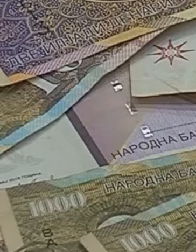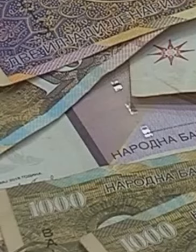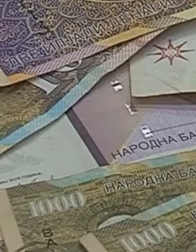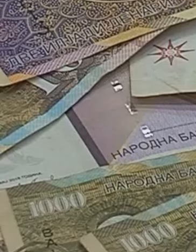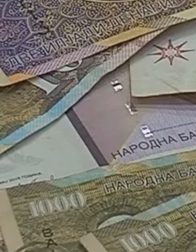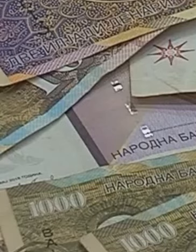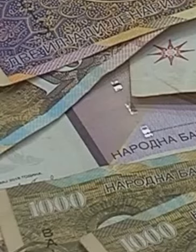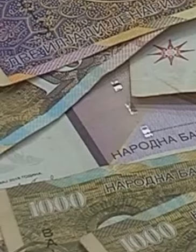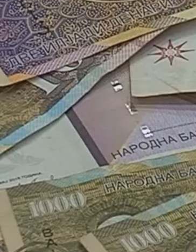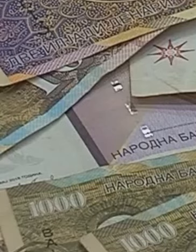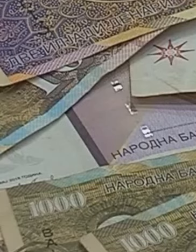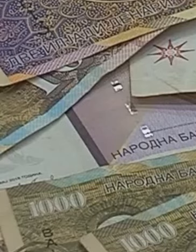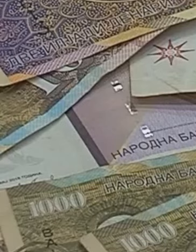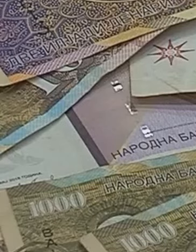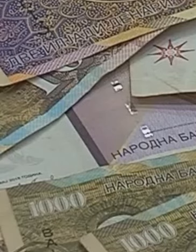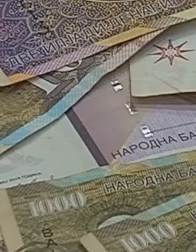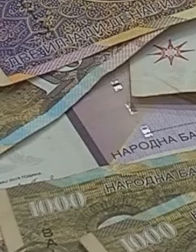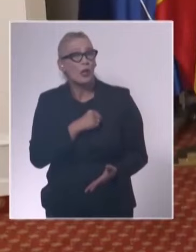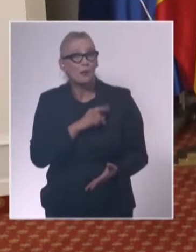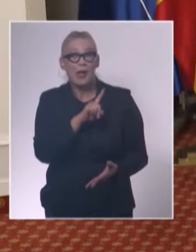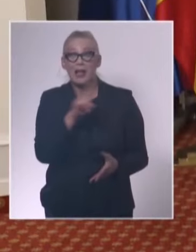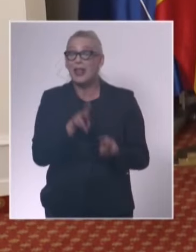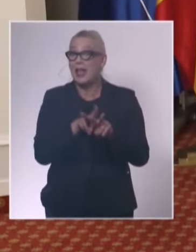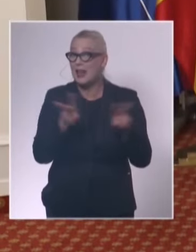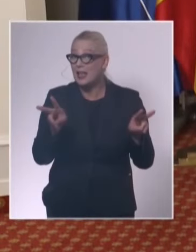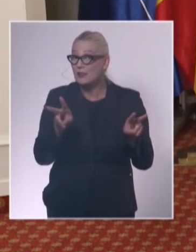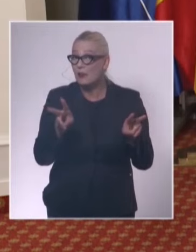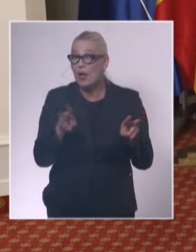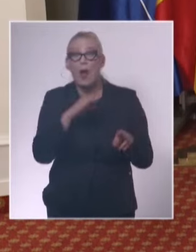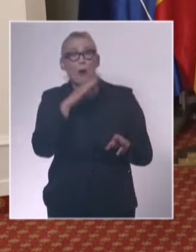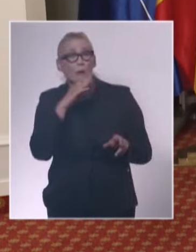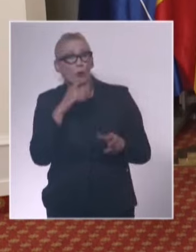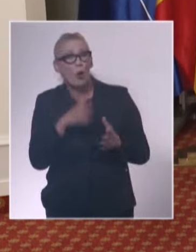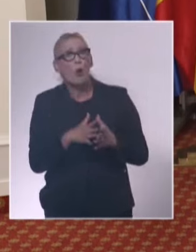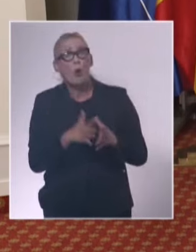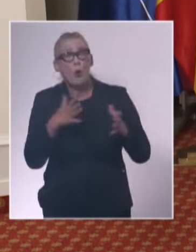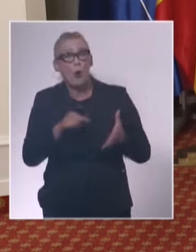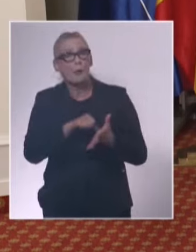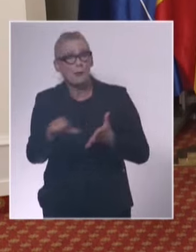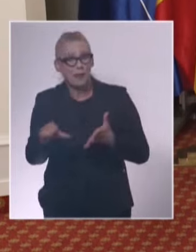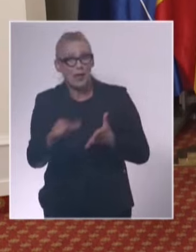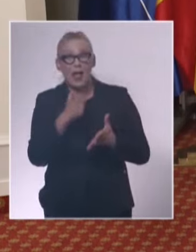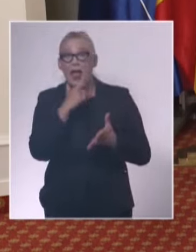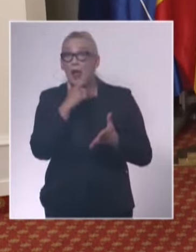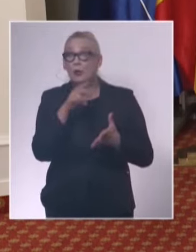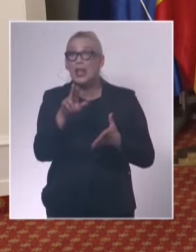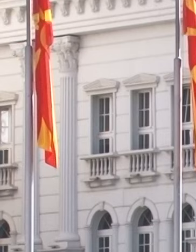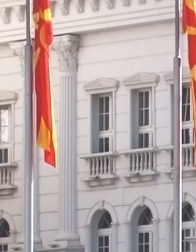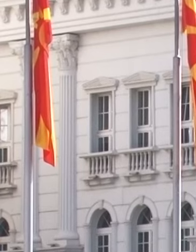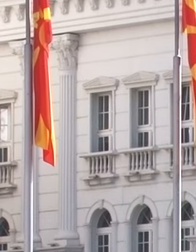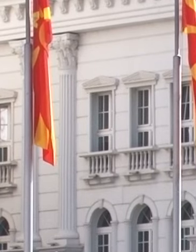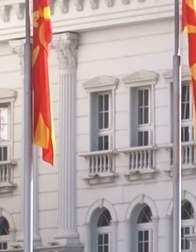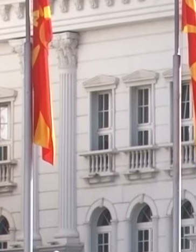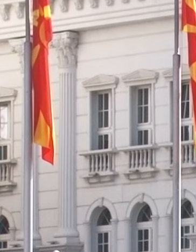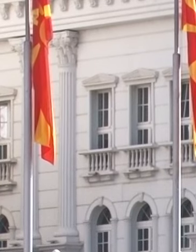Повеќе од половина милиарда евра фалат во буџетот. Шокантно тврдење на министерката за финансии Гордана Димитриевска-Кочовска,